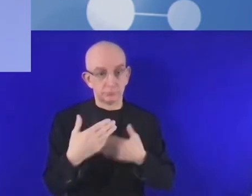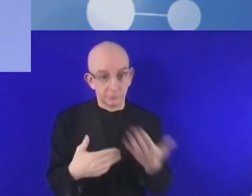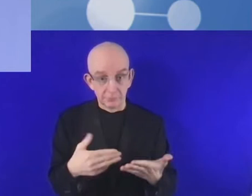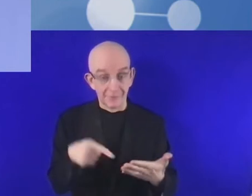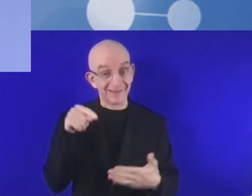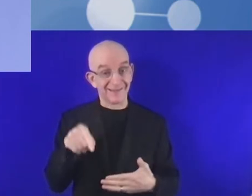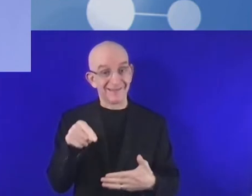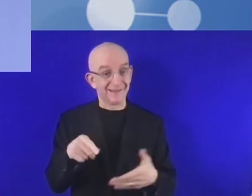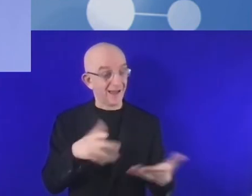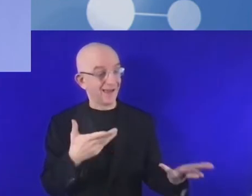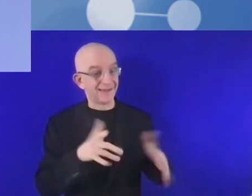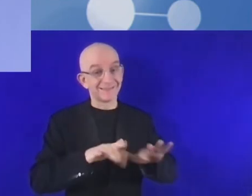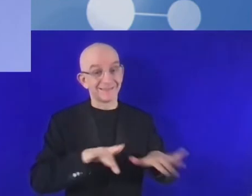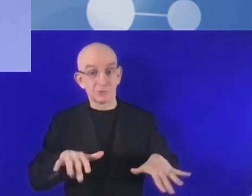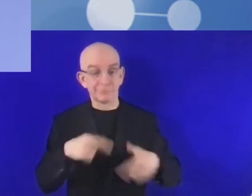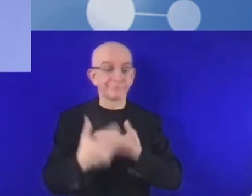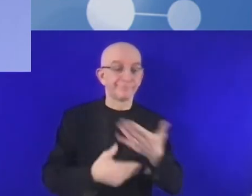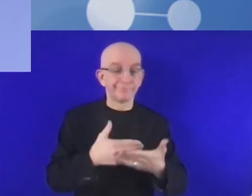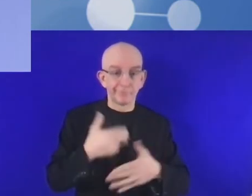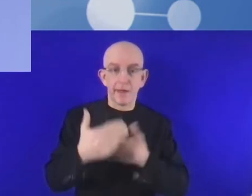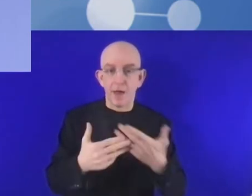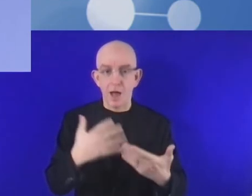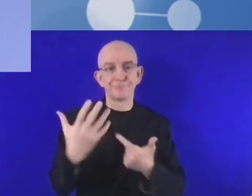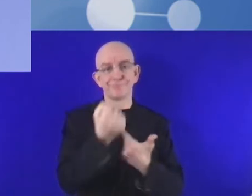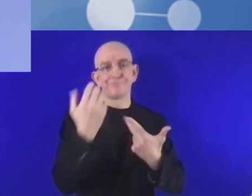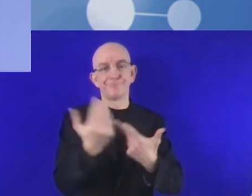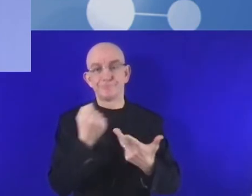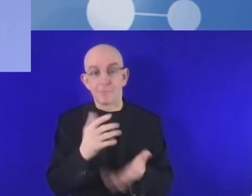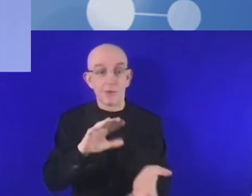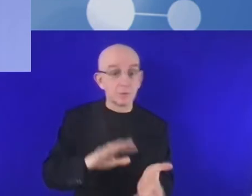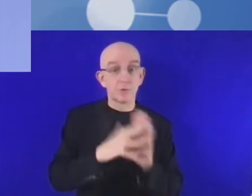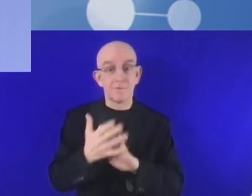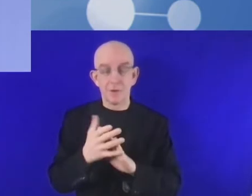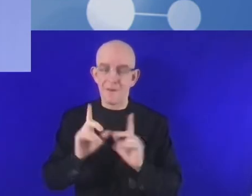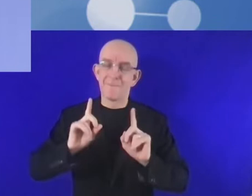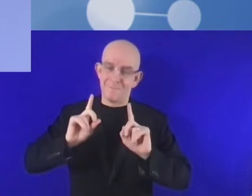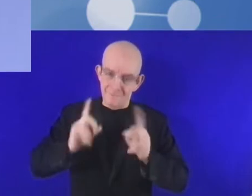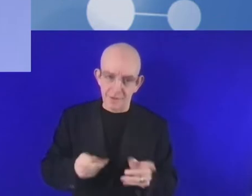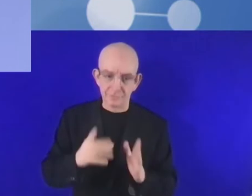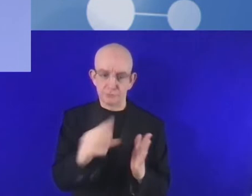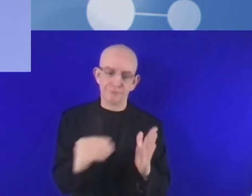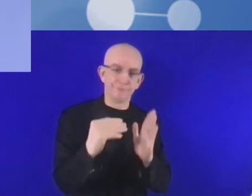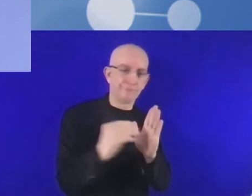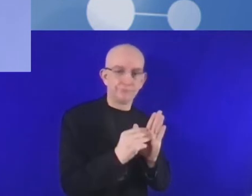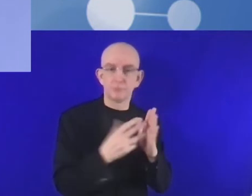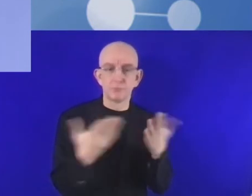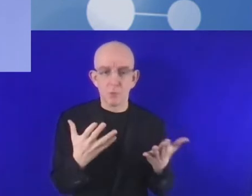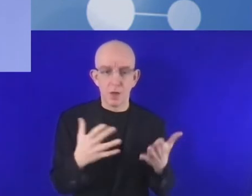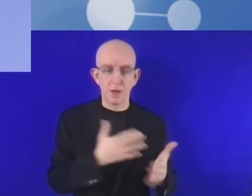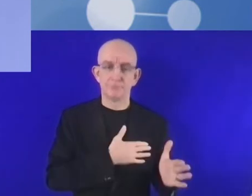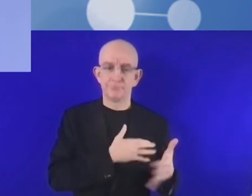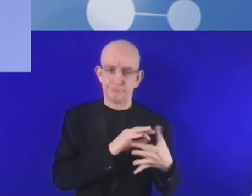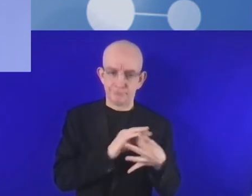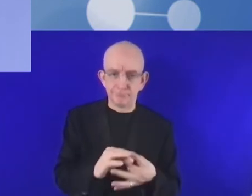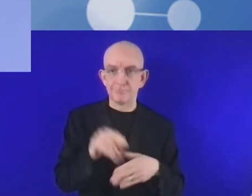字转化的一个发展。一方面，我们需要利用这个机会；第二方面，这些技